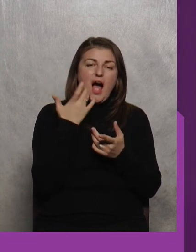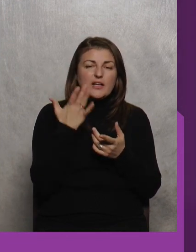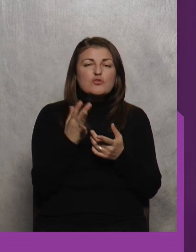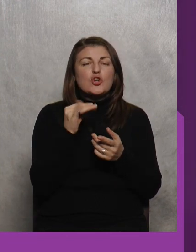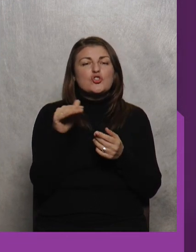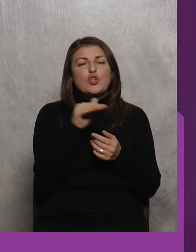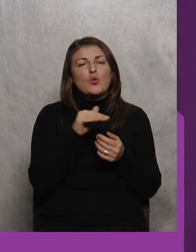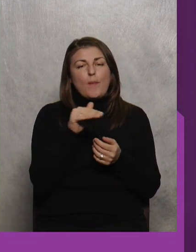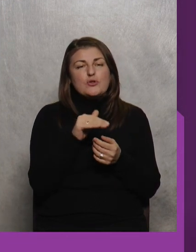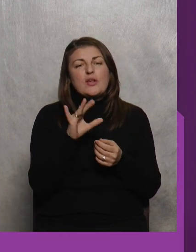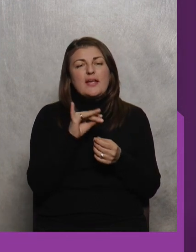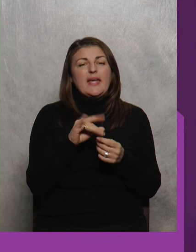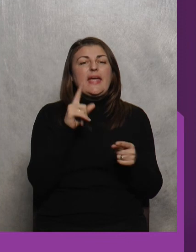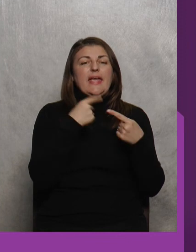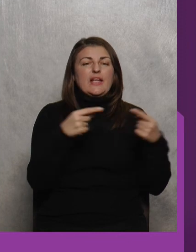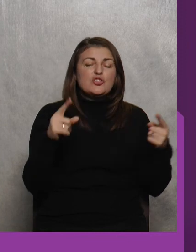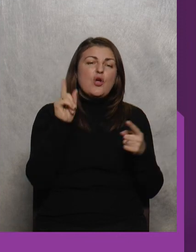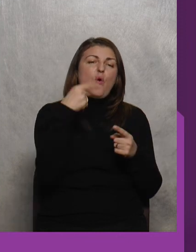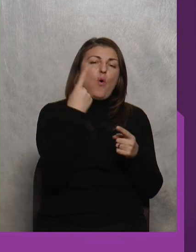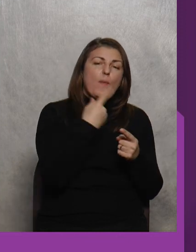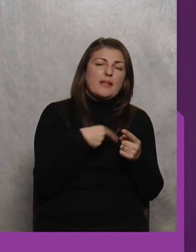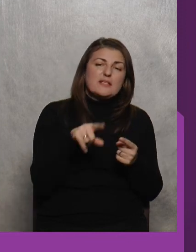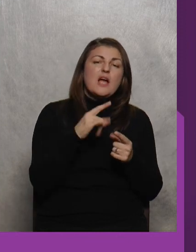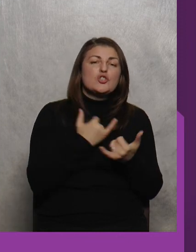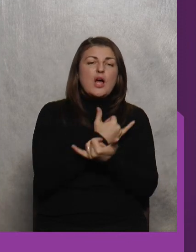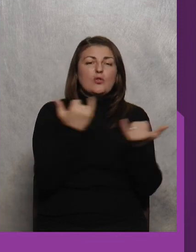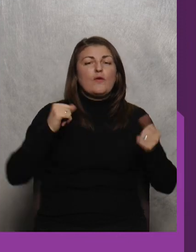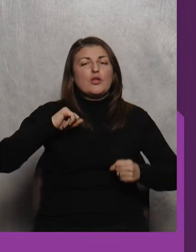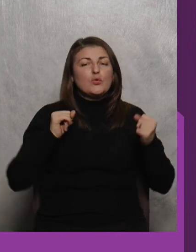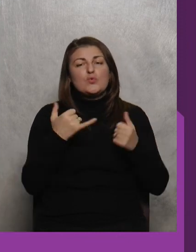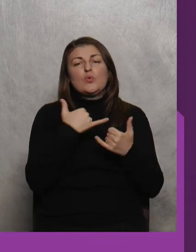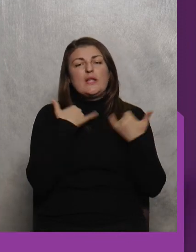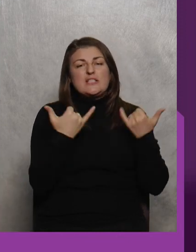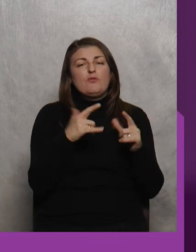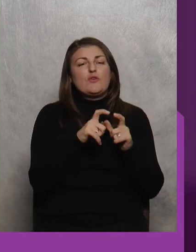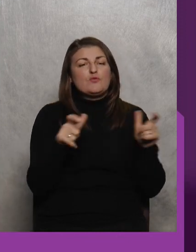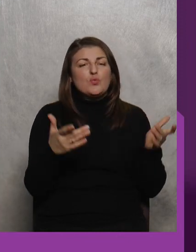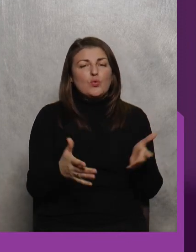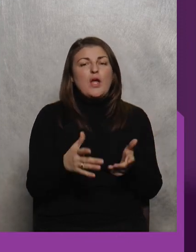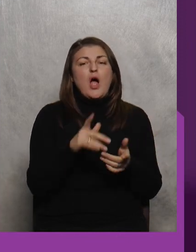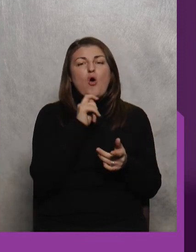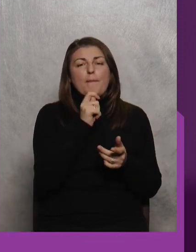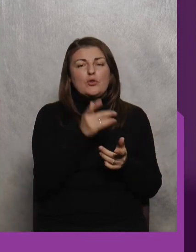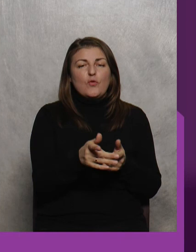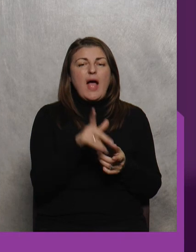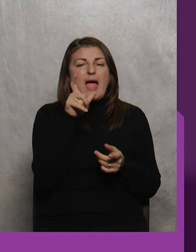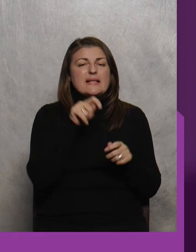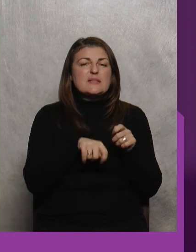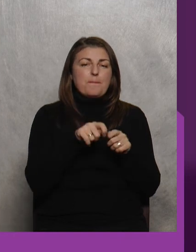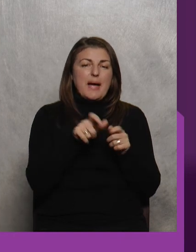І Житомирщину, і інші області. Шановні друзі, у нас сьогодні в студії коментував